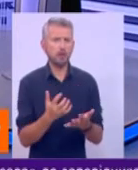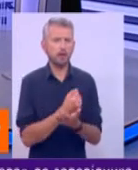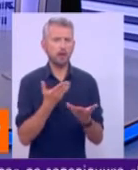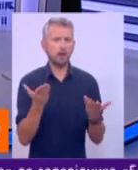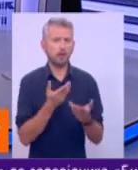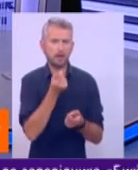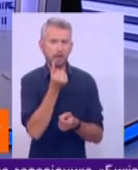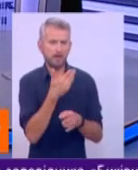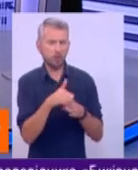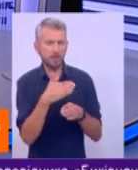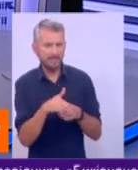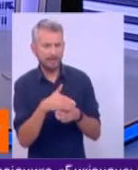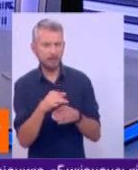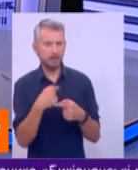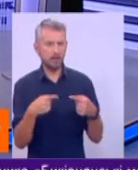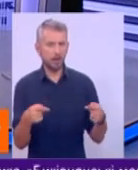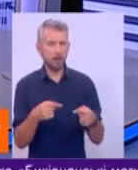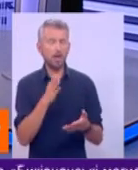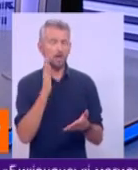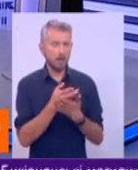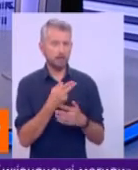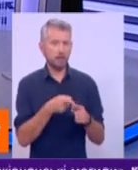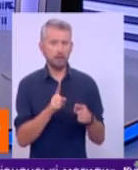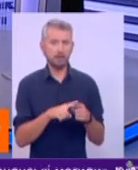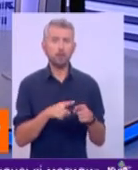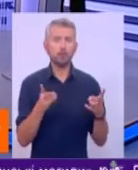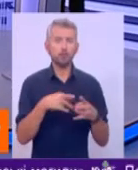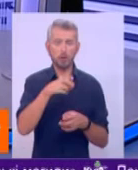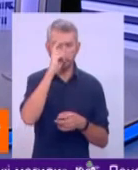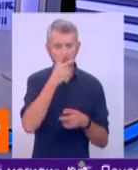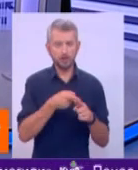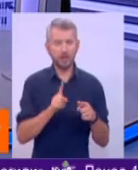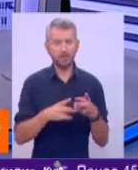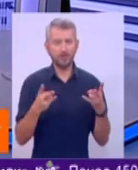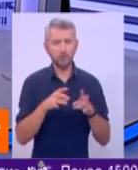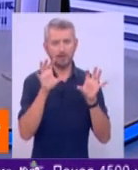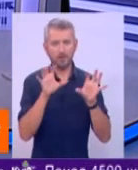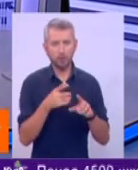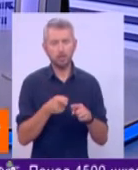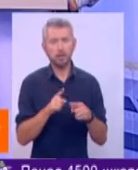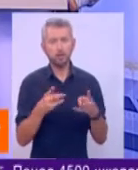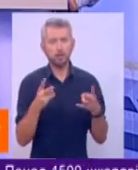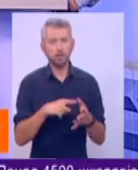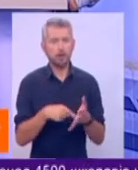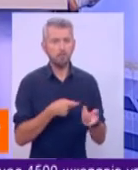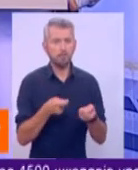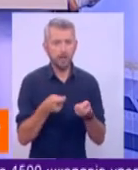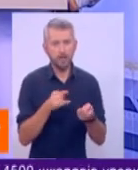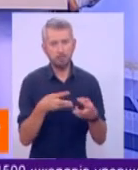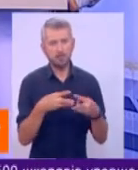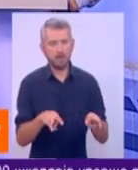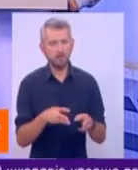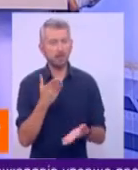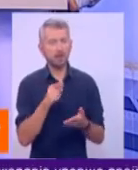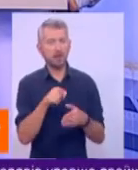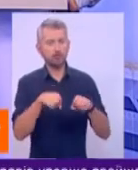какие-то микрокредиты или так далее. Вот есть, для этого нужно государство, для этого нужны эти законы, для этого нужна мэрия и министерство. Если